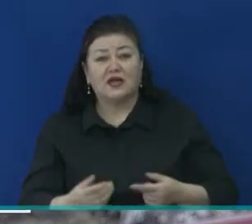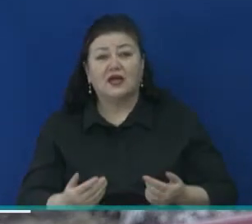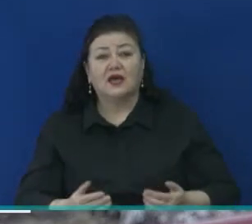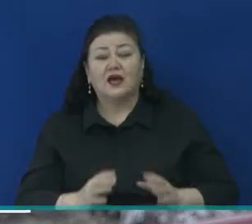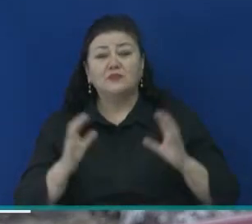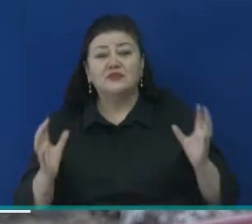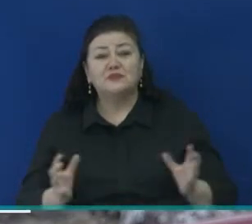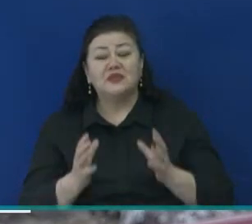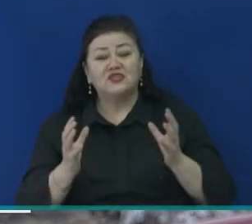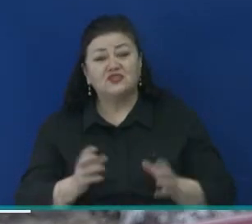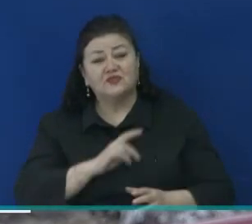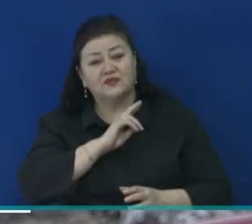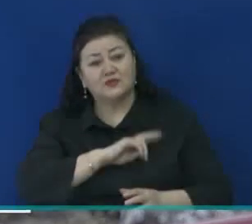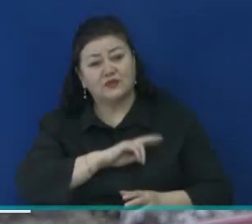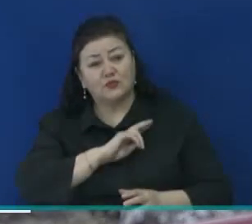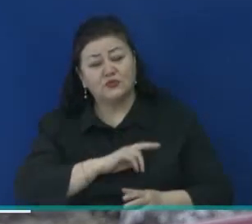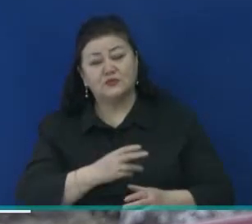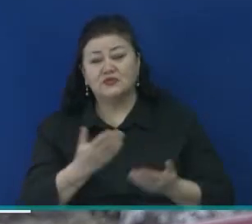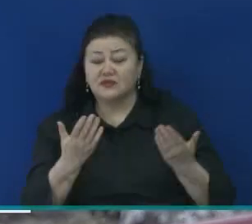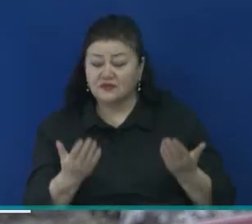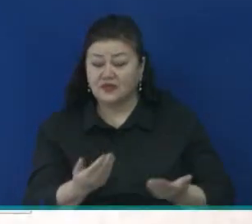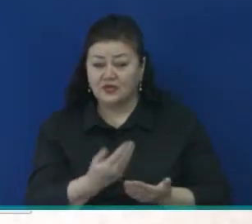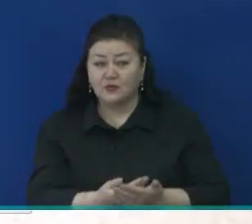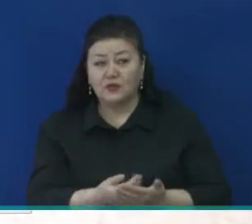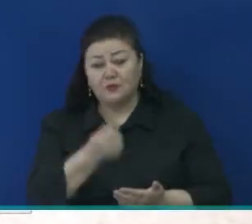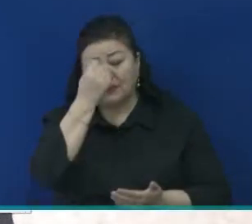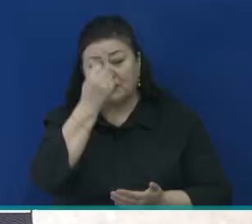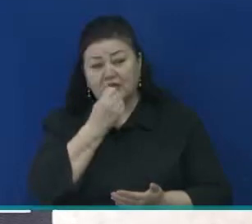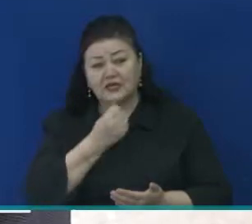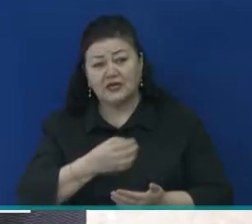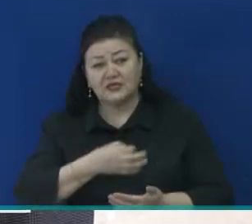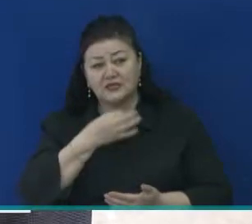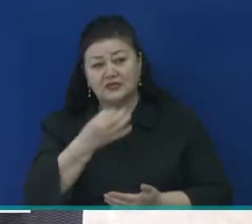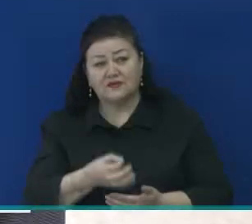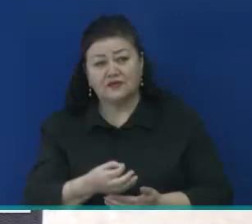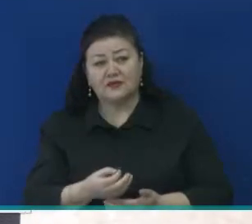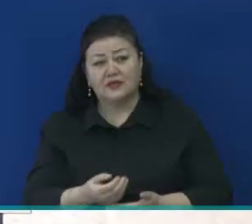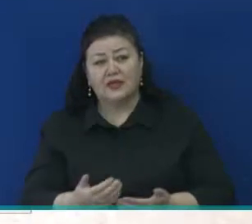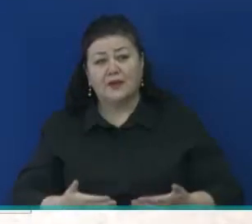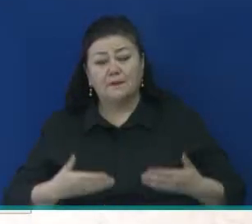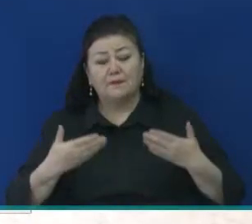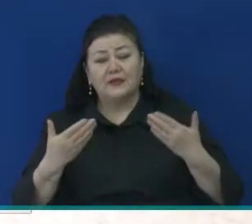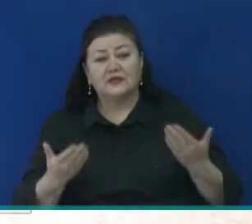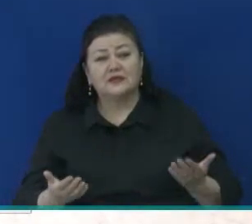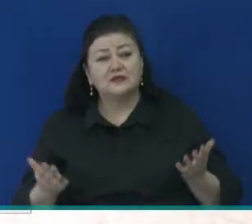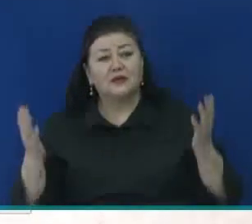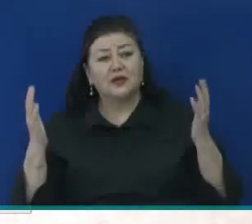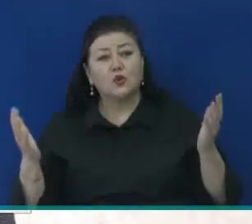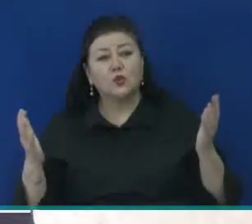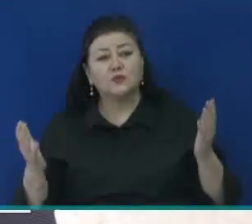Ал біз ардагерлерімізге осындай бейбіт, тыныш өмір үшін үлкен рахмет айтамыз. Поздравляю вас с огромным